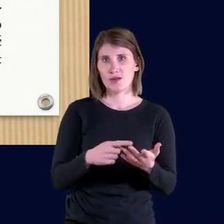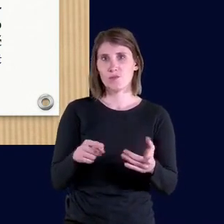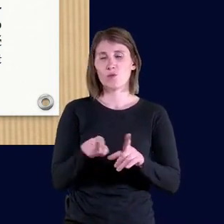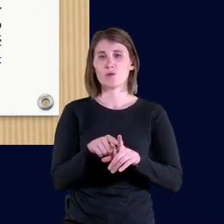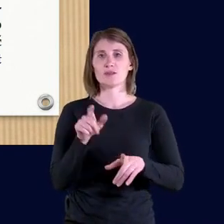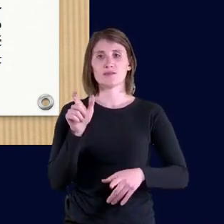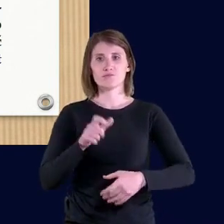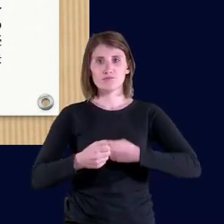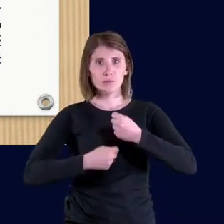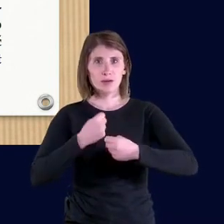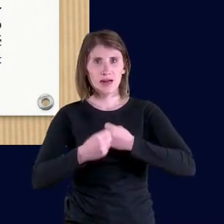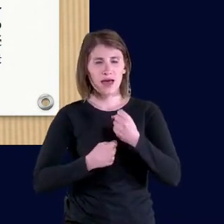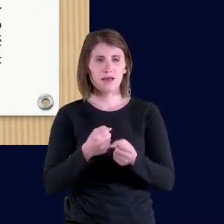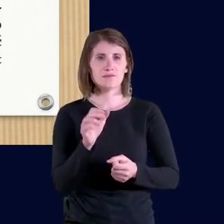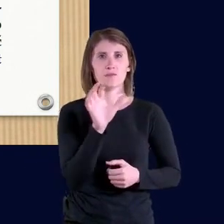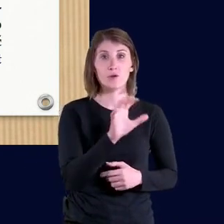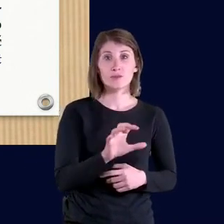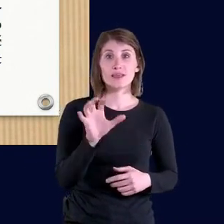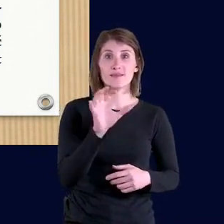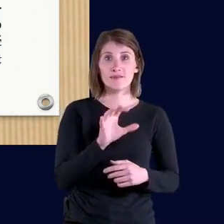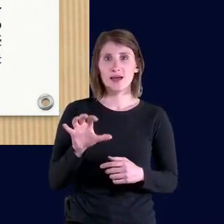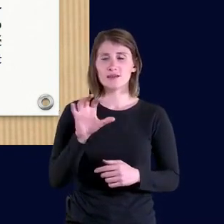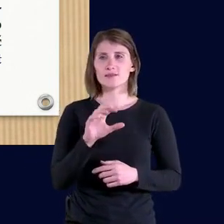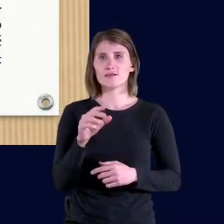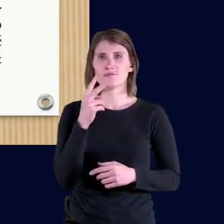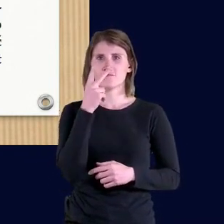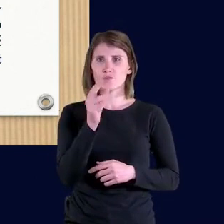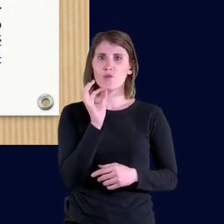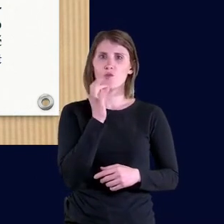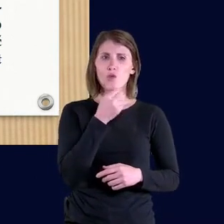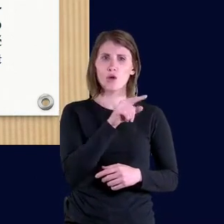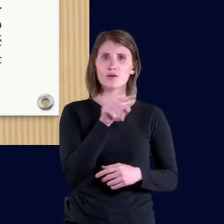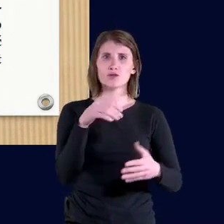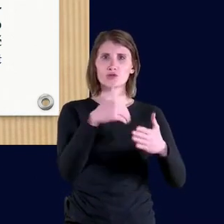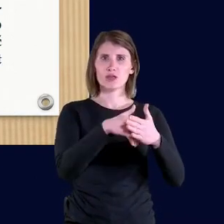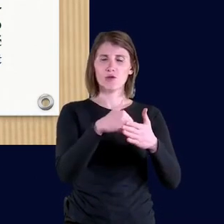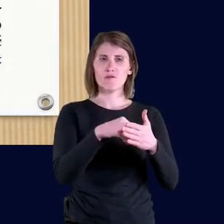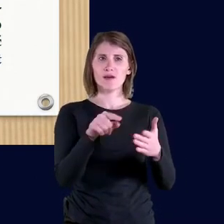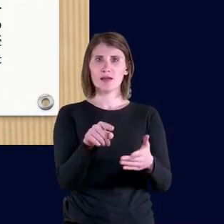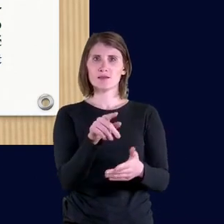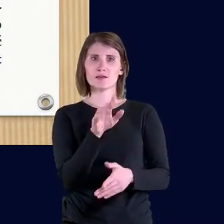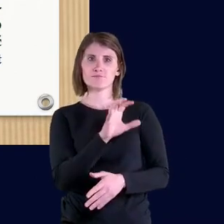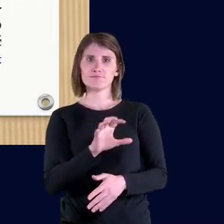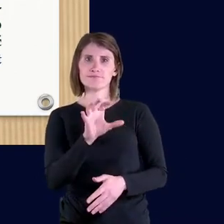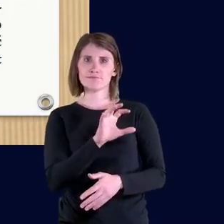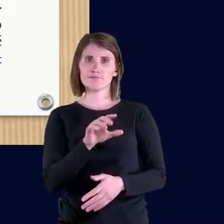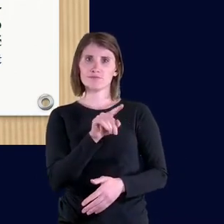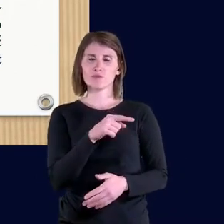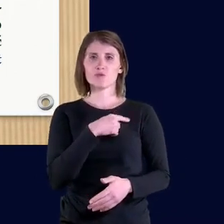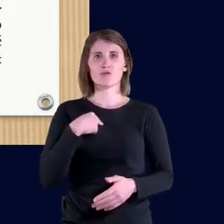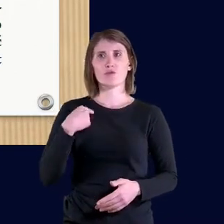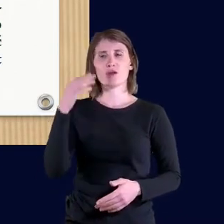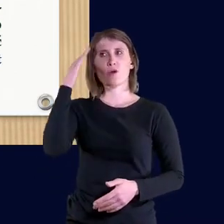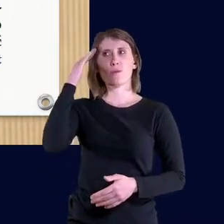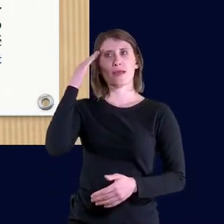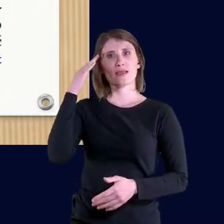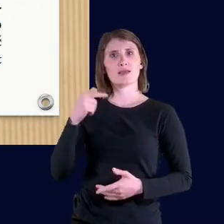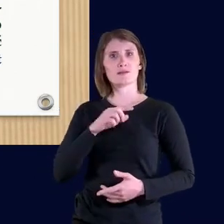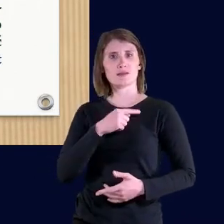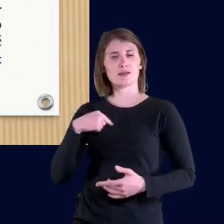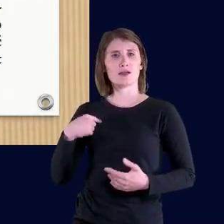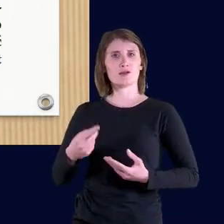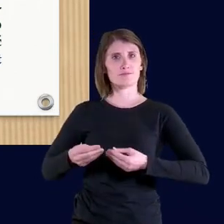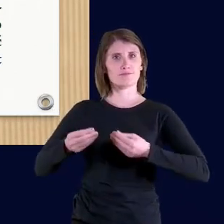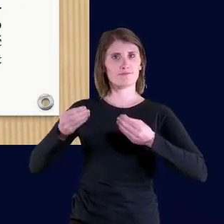wszystkim pracy obserwacji jak ta młodzież się też zachowuje bibliotece rozwijane są różnego rodzaju kompetencje też nasze nie